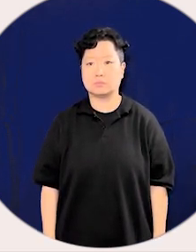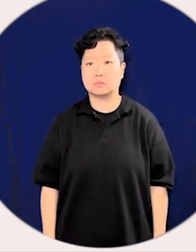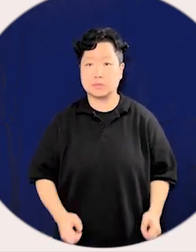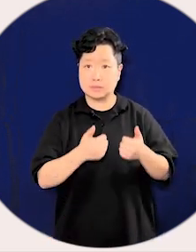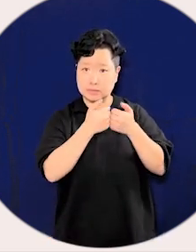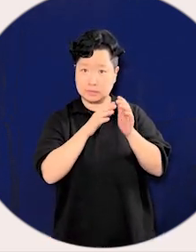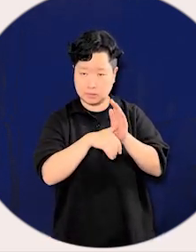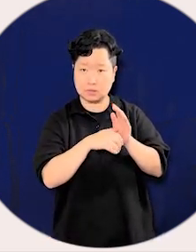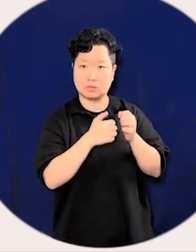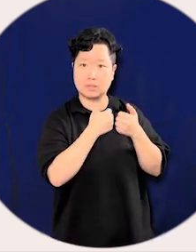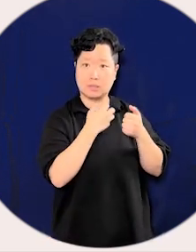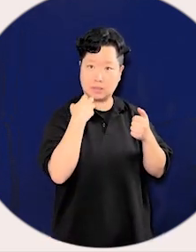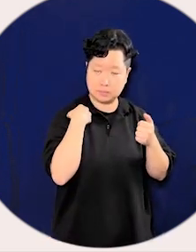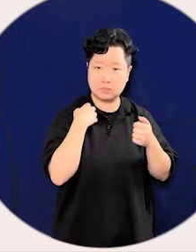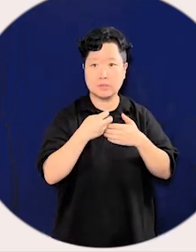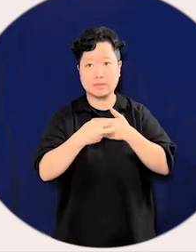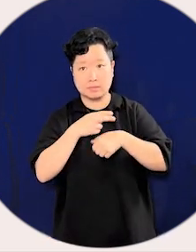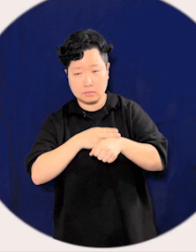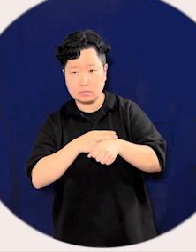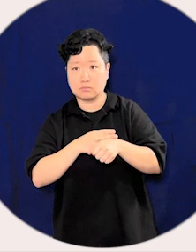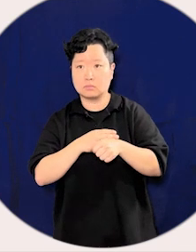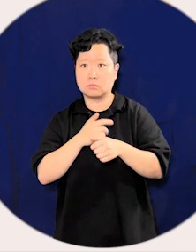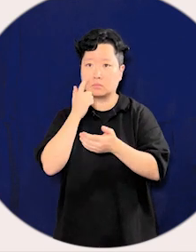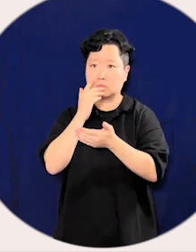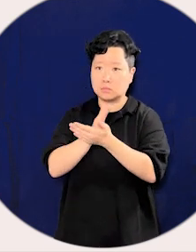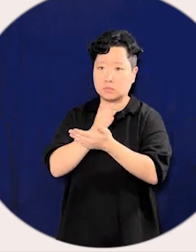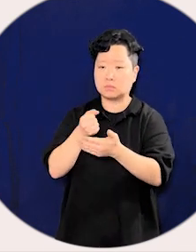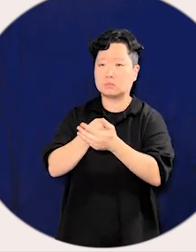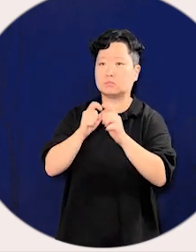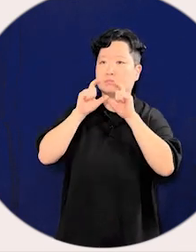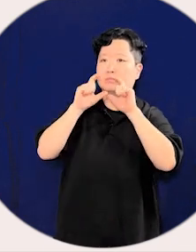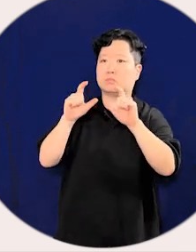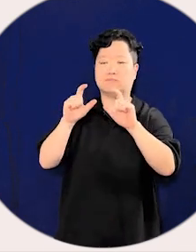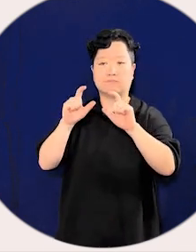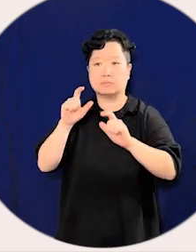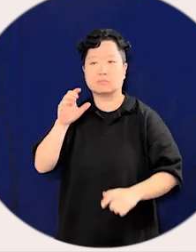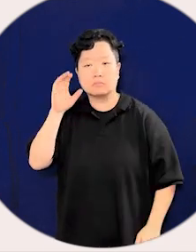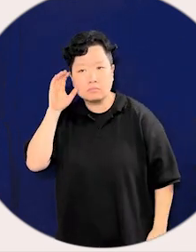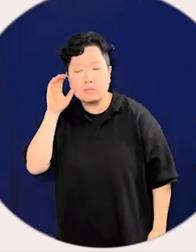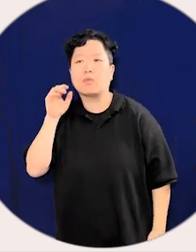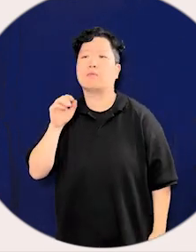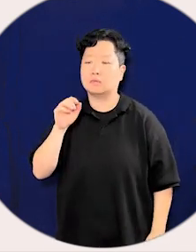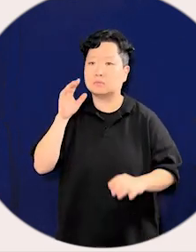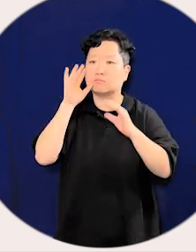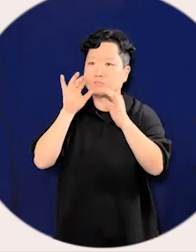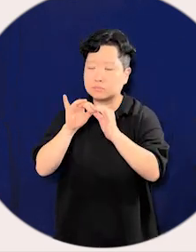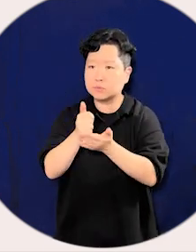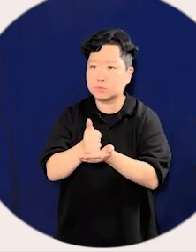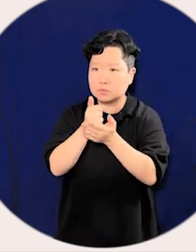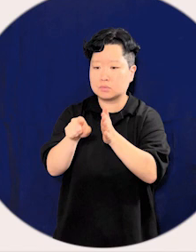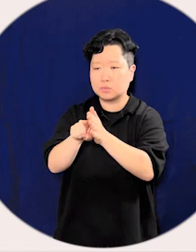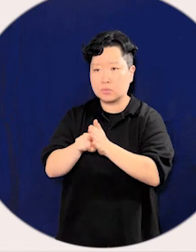요청하세요. 상담자와 의료인은 여러분의 말을 경청하고 미리 예단하지 않고 신뢰하고 존중하는 태도를